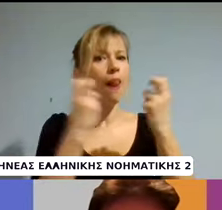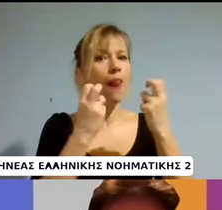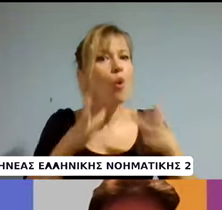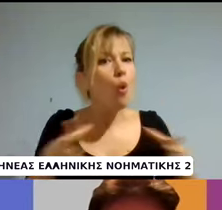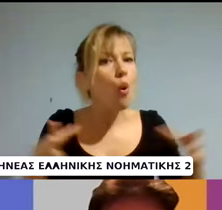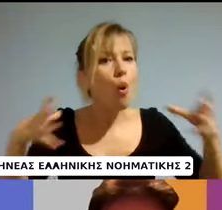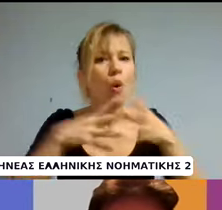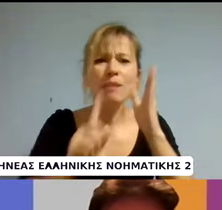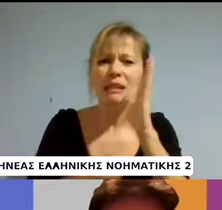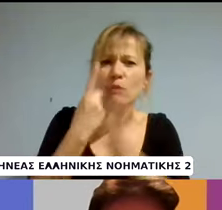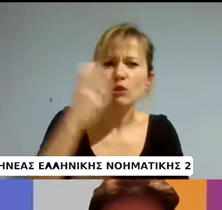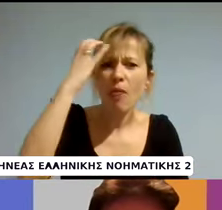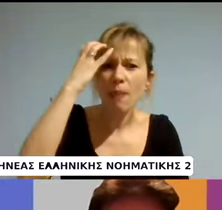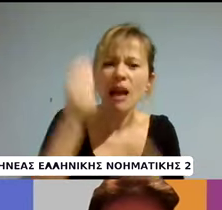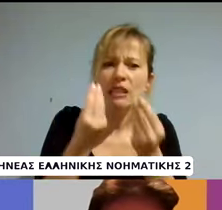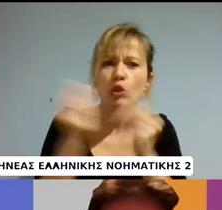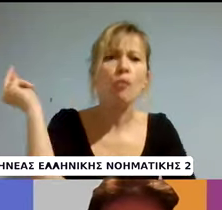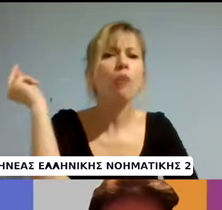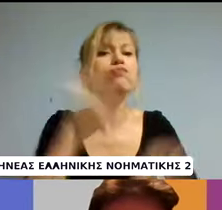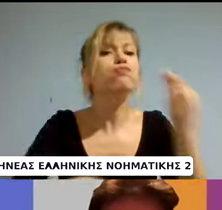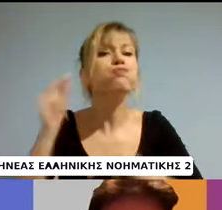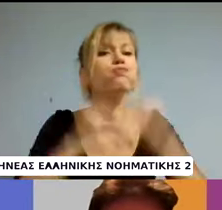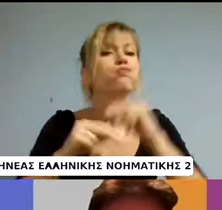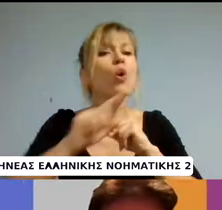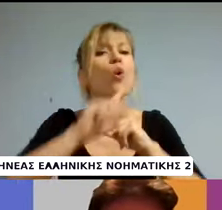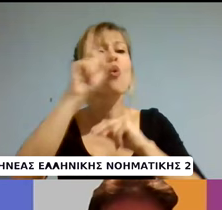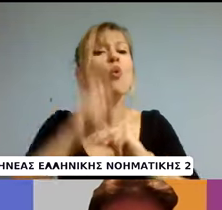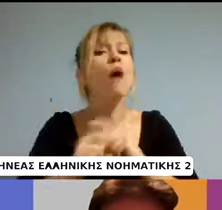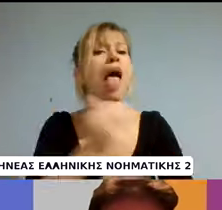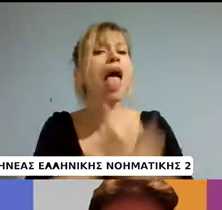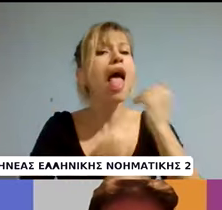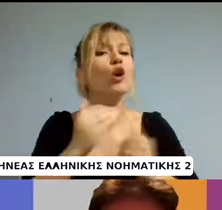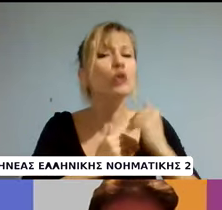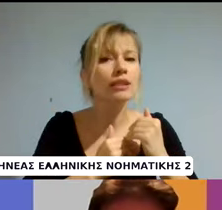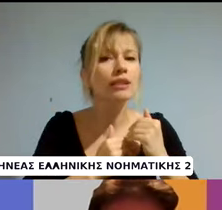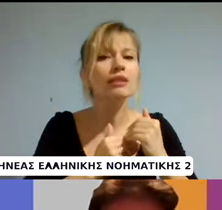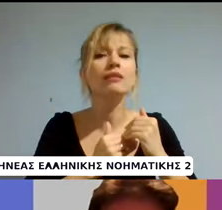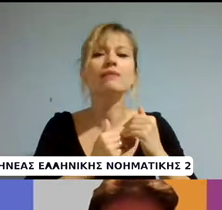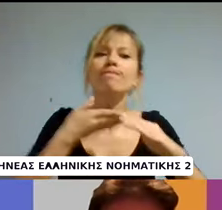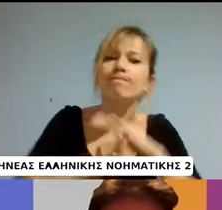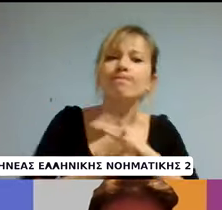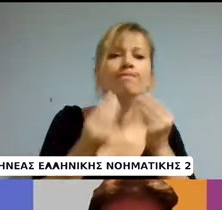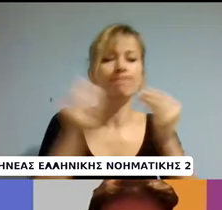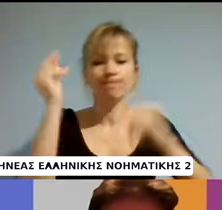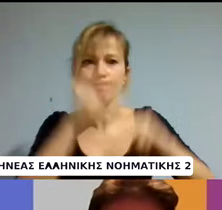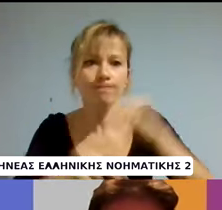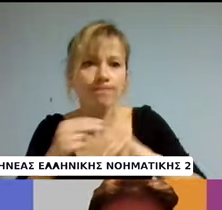με το οποίο ψηφίζαμε τις ερωτήσεις, θέταμε ερωτήσεις μέσα από το conference και βλέπαμε